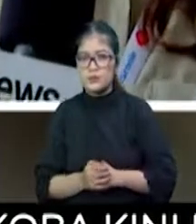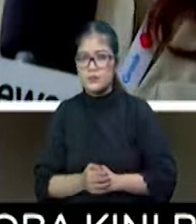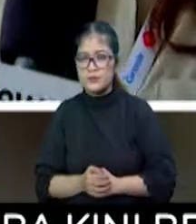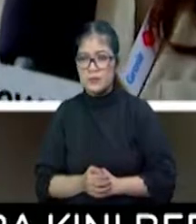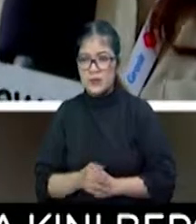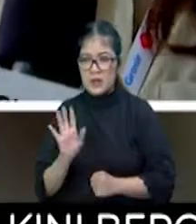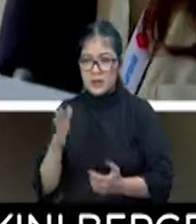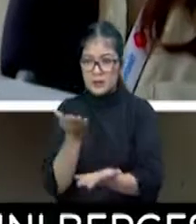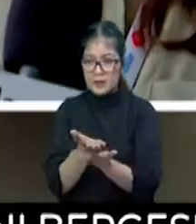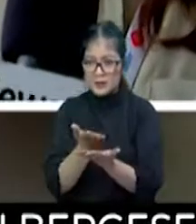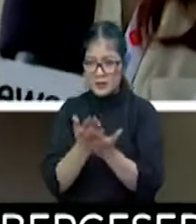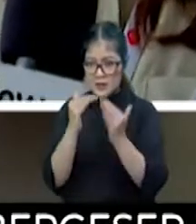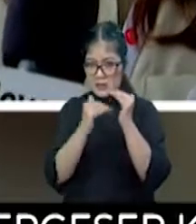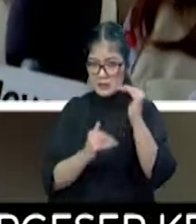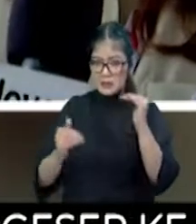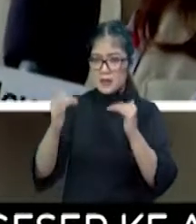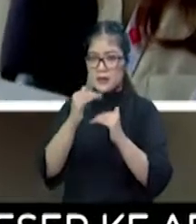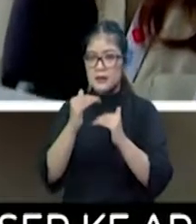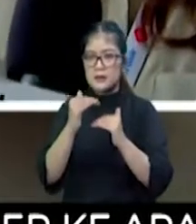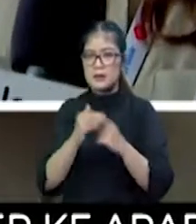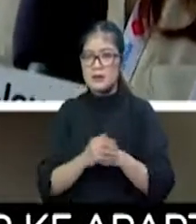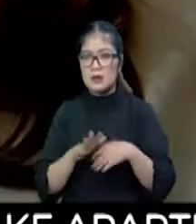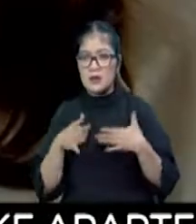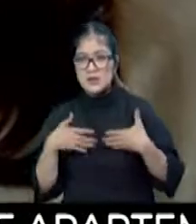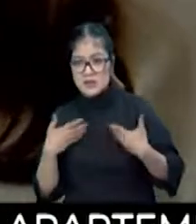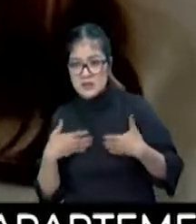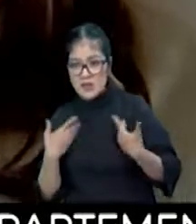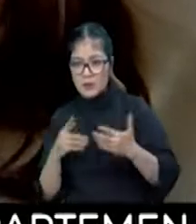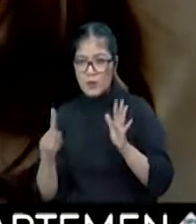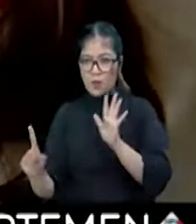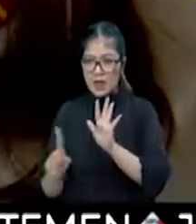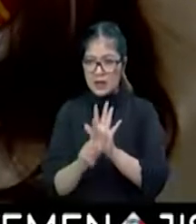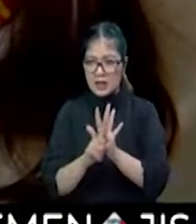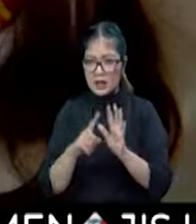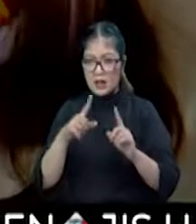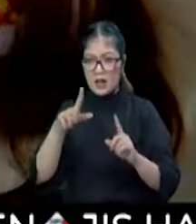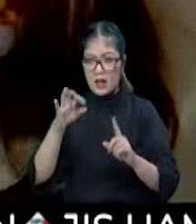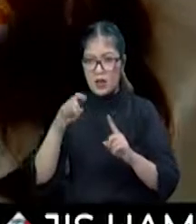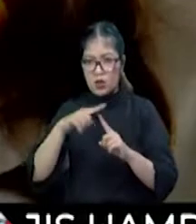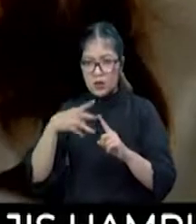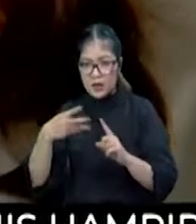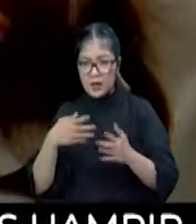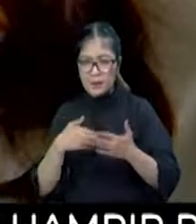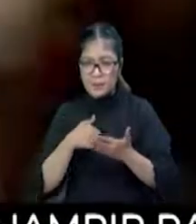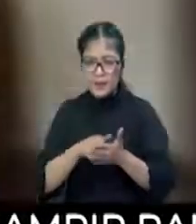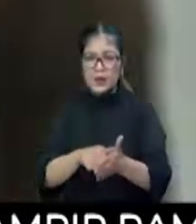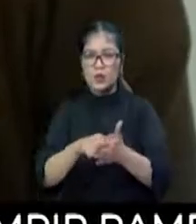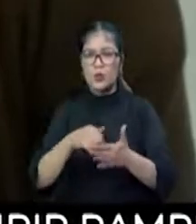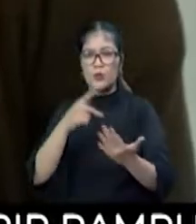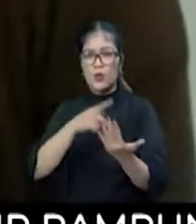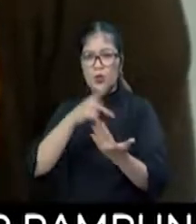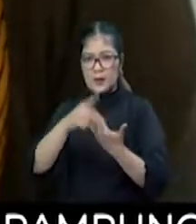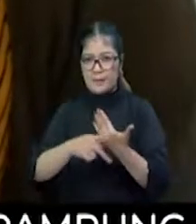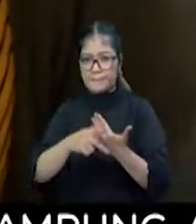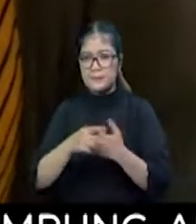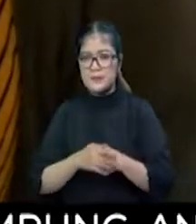permintaannya pasti makin banyak ya, dan kita senang sekali dari Lotte bisa membantu mensukseskan program pemerintah bersama dengan MNC Peduli. Pandemi